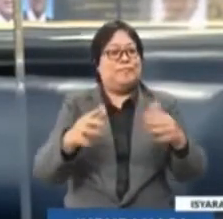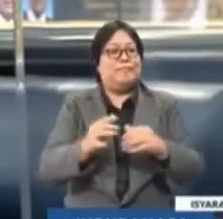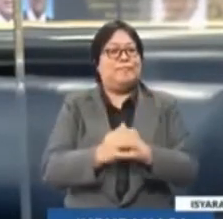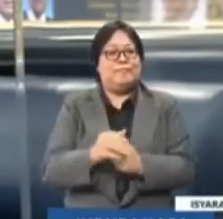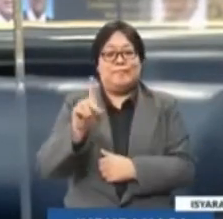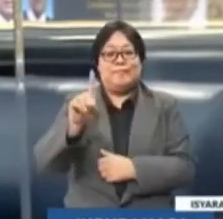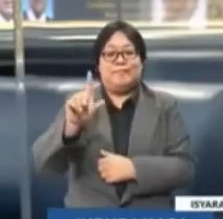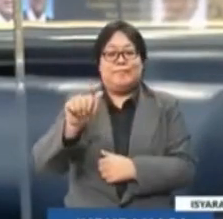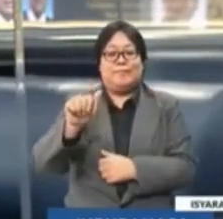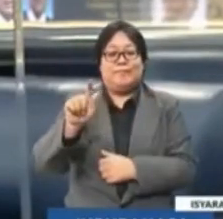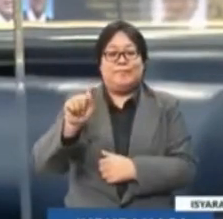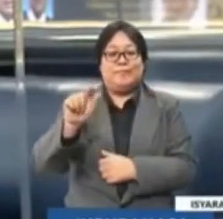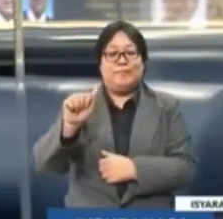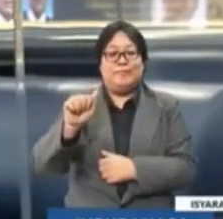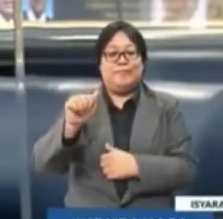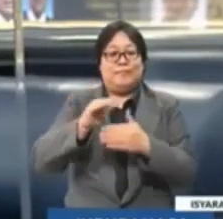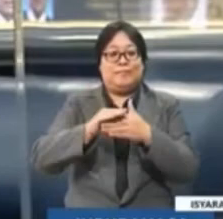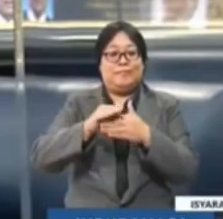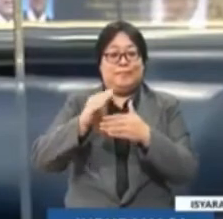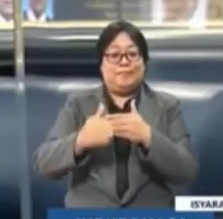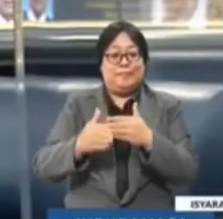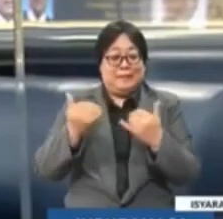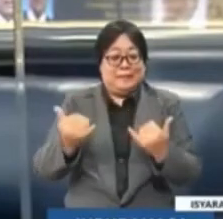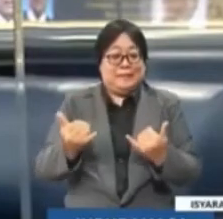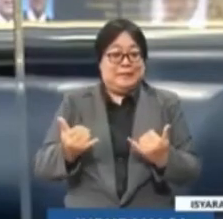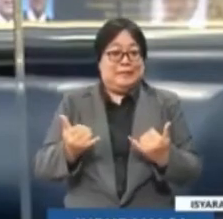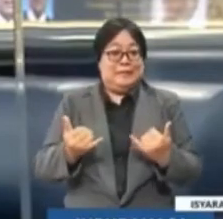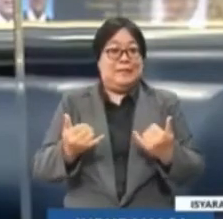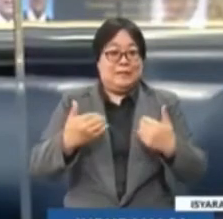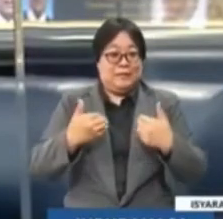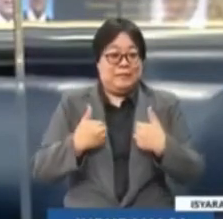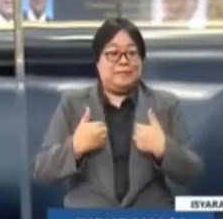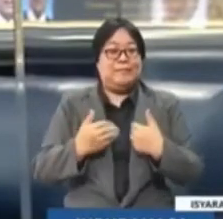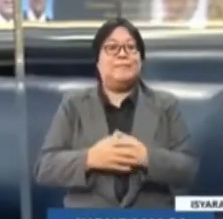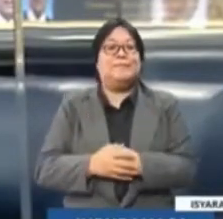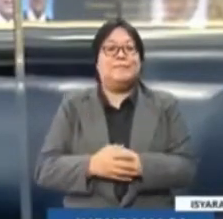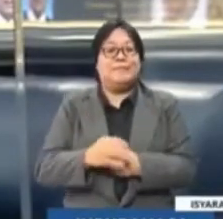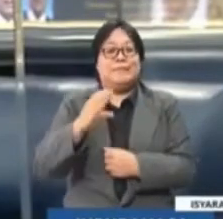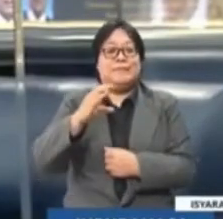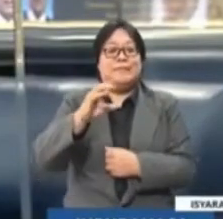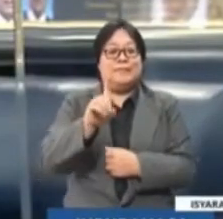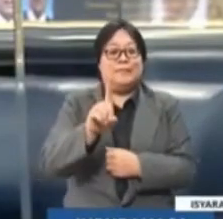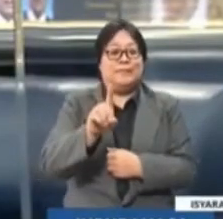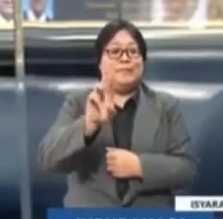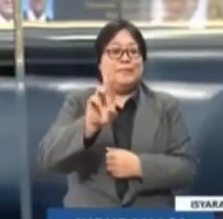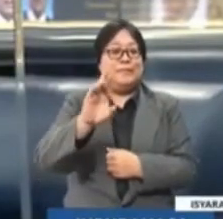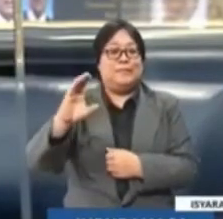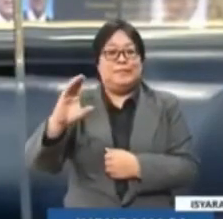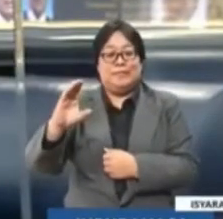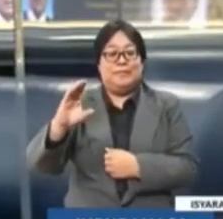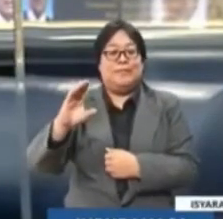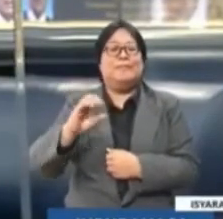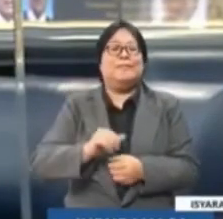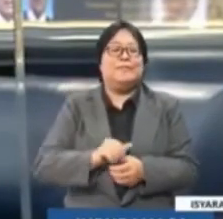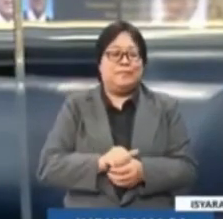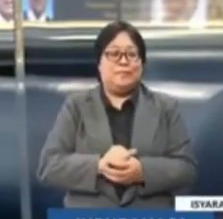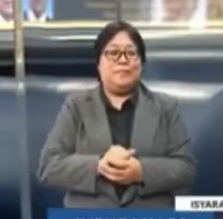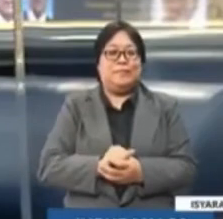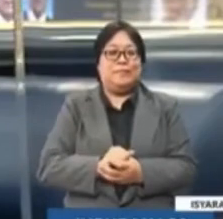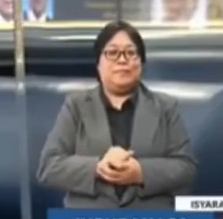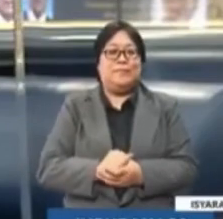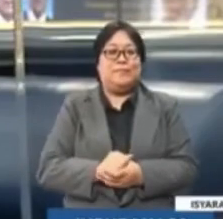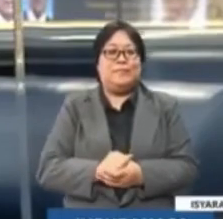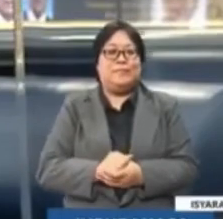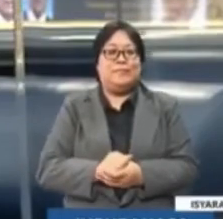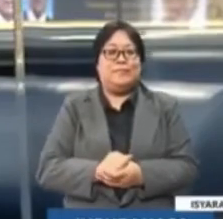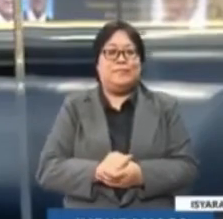data mutakhir yang ada di pada CD aksi komite bergizi Services